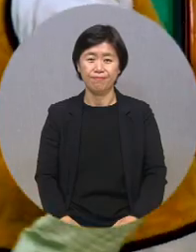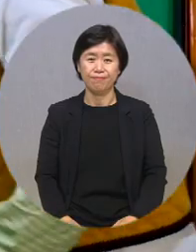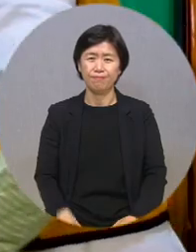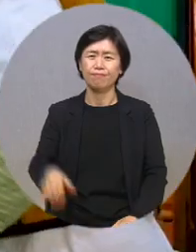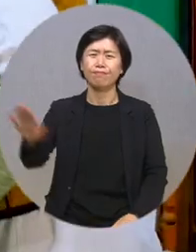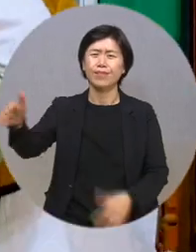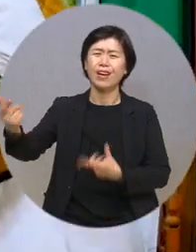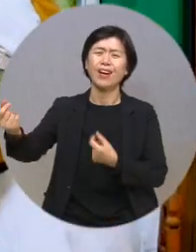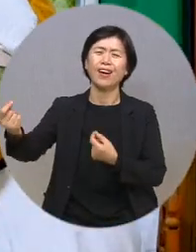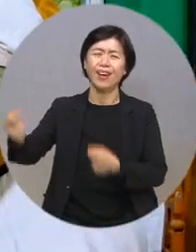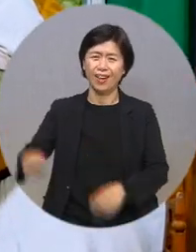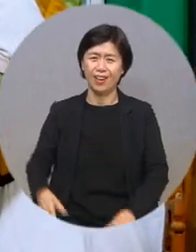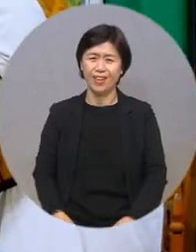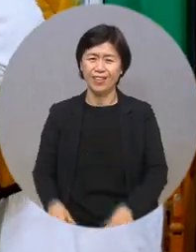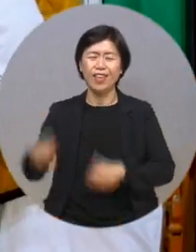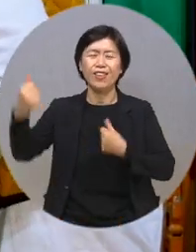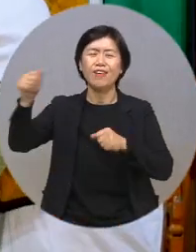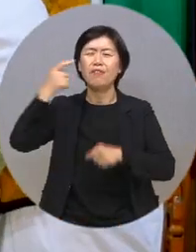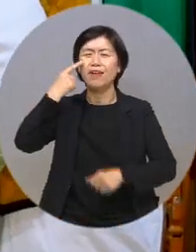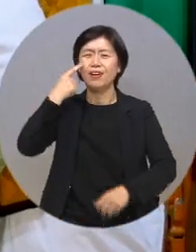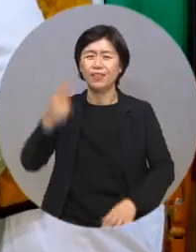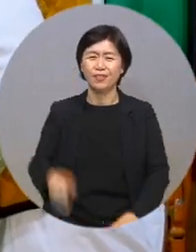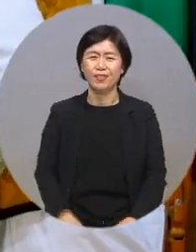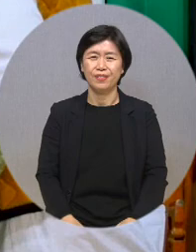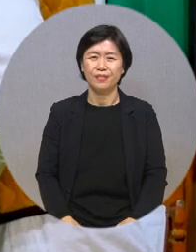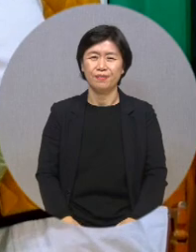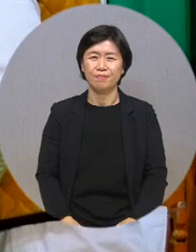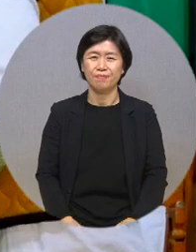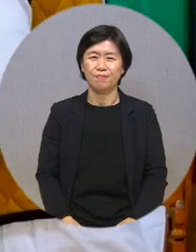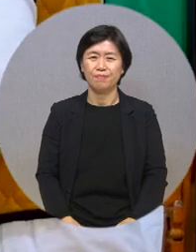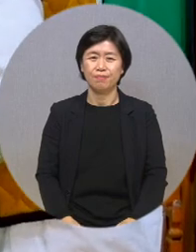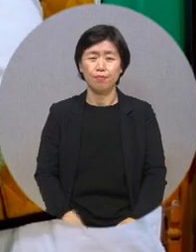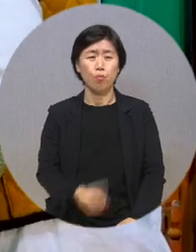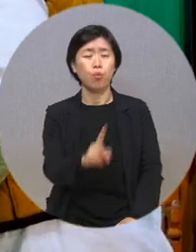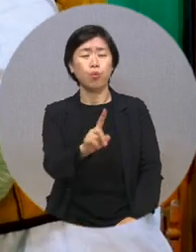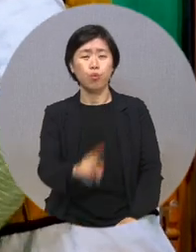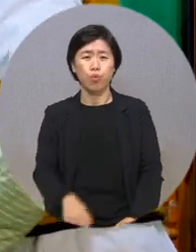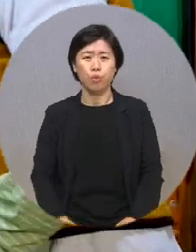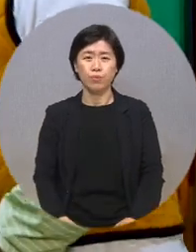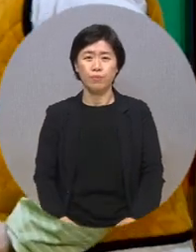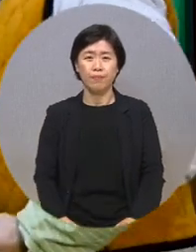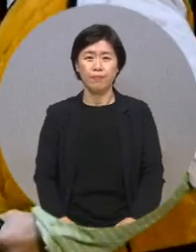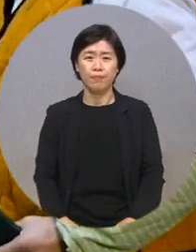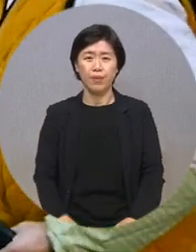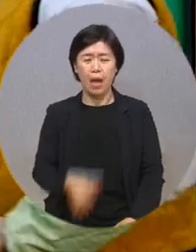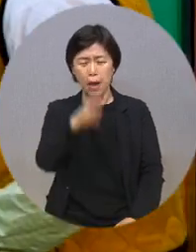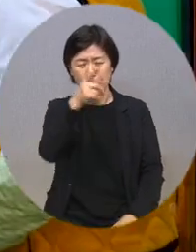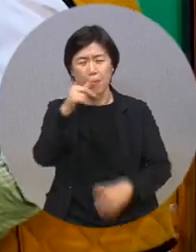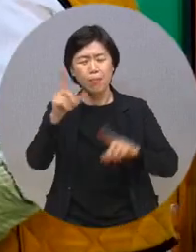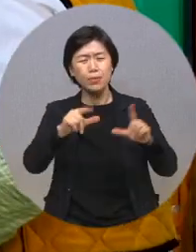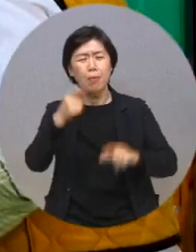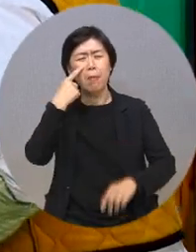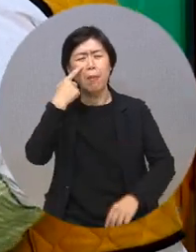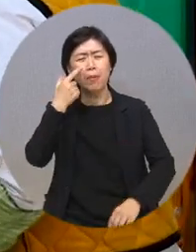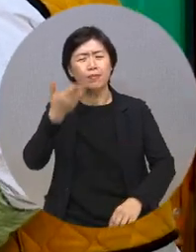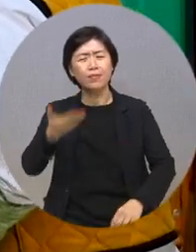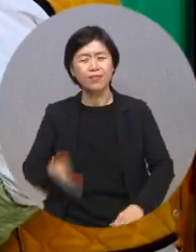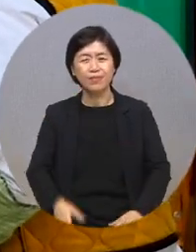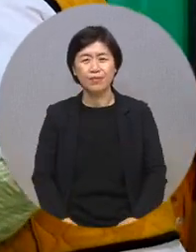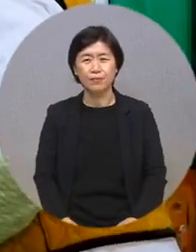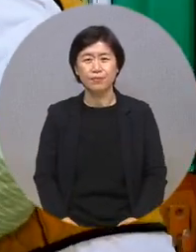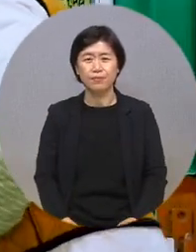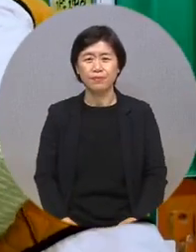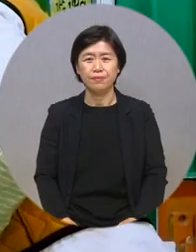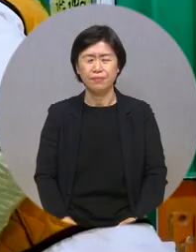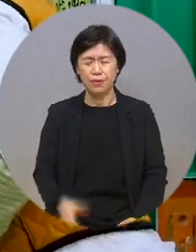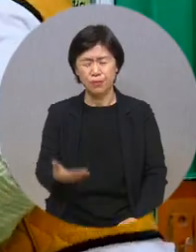같이 해, 같이 선배님. 오리지널 원형. 뭐를? 다 보여줘. 아, 이빨 사이 입 말고. 내가 실제.